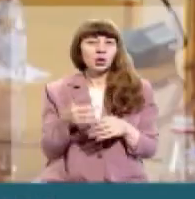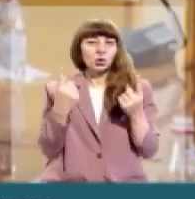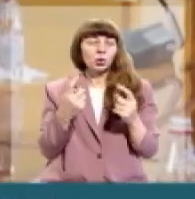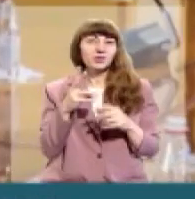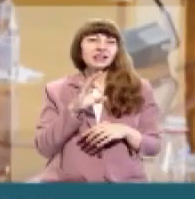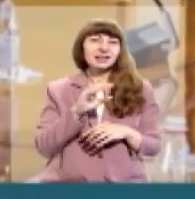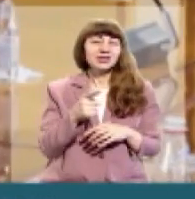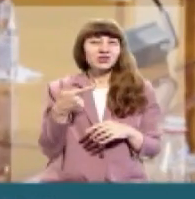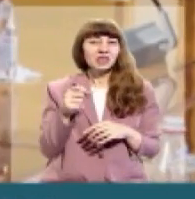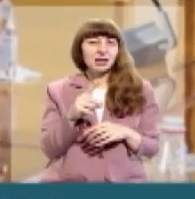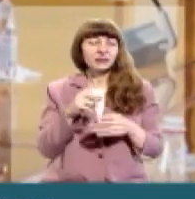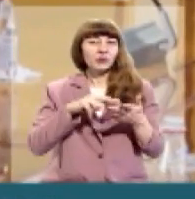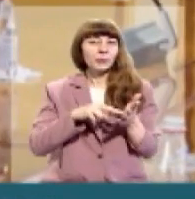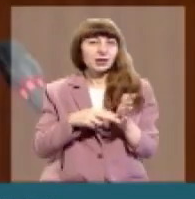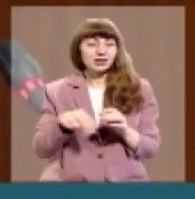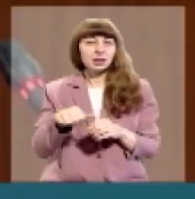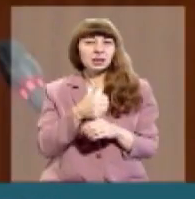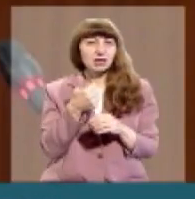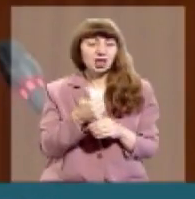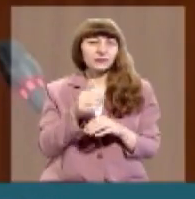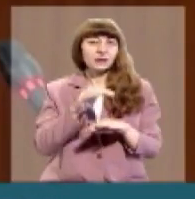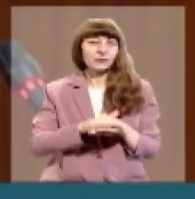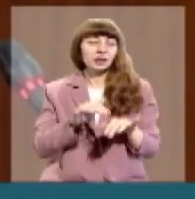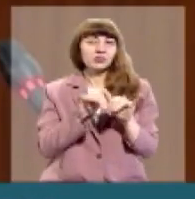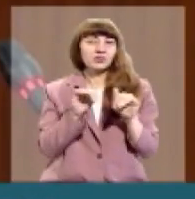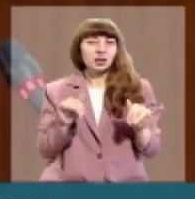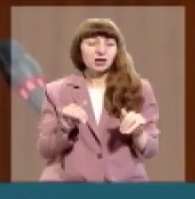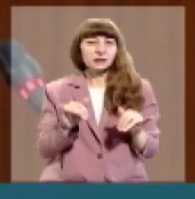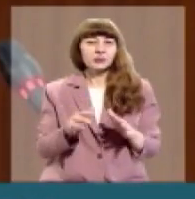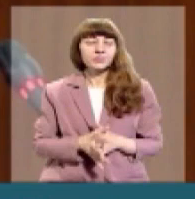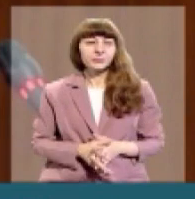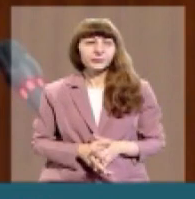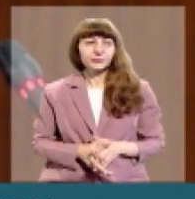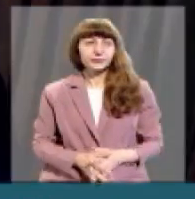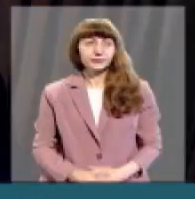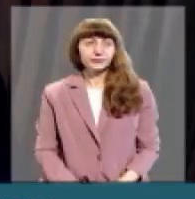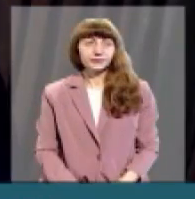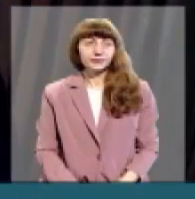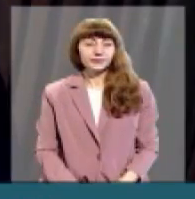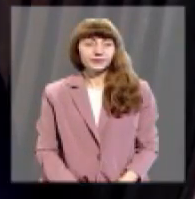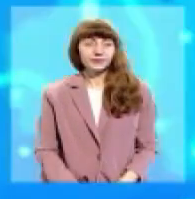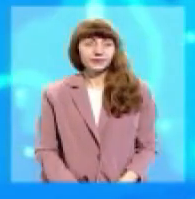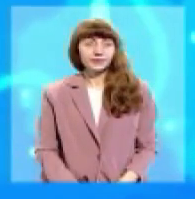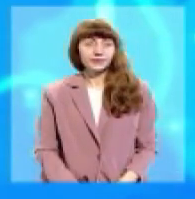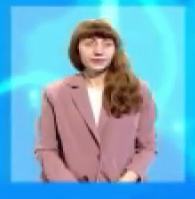өтті. Бұл компания Қазақстанға 28 миллиард доллар инвестиция салған.